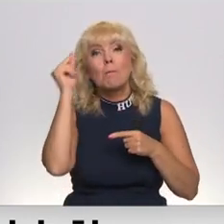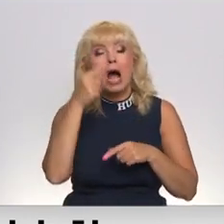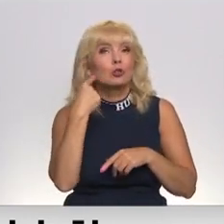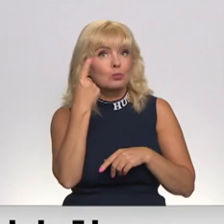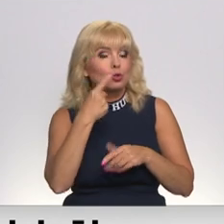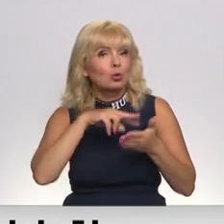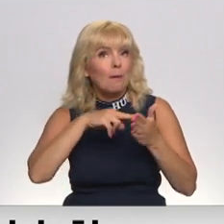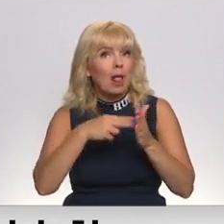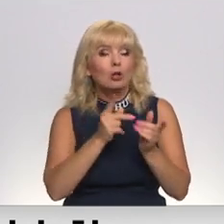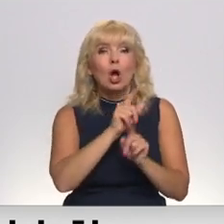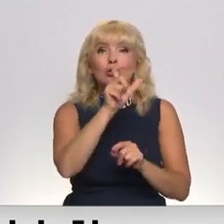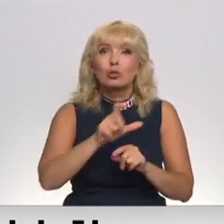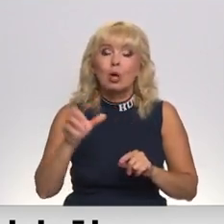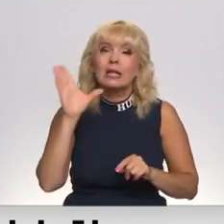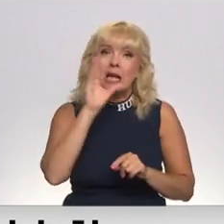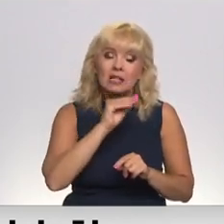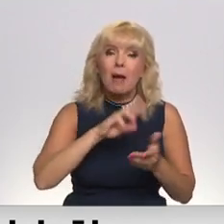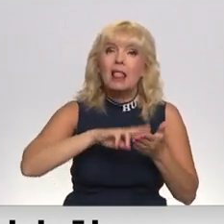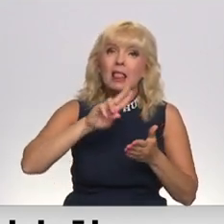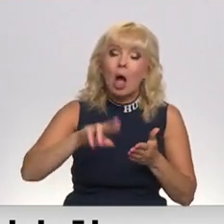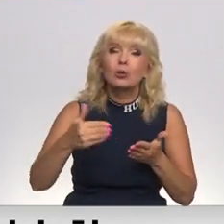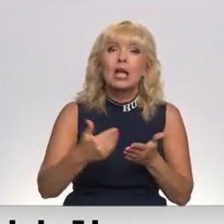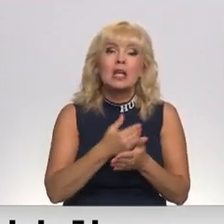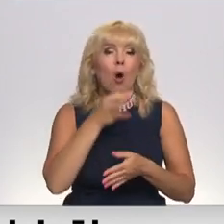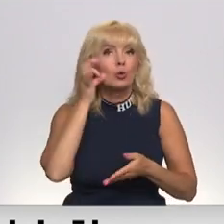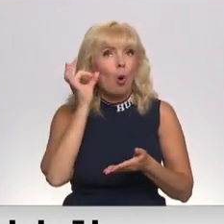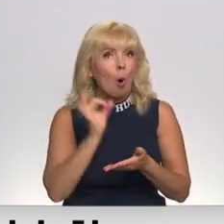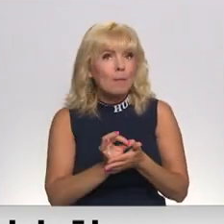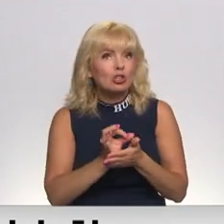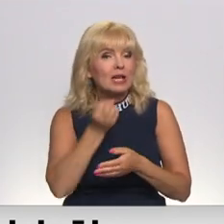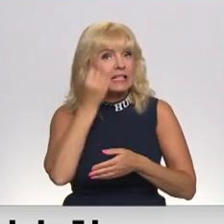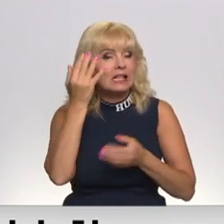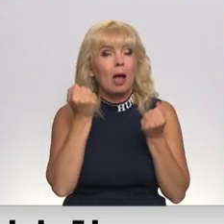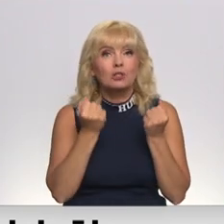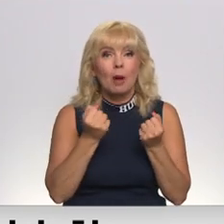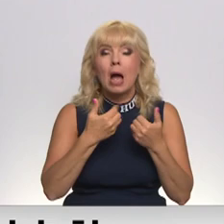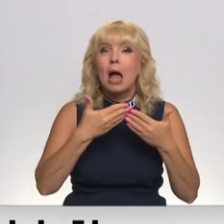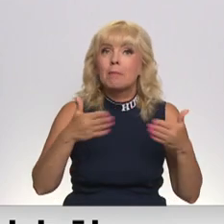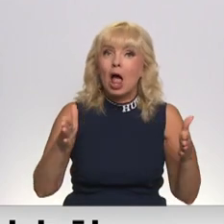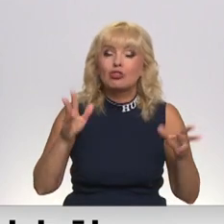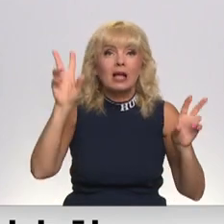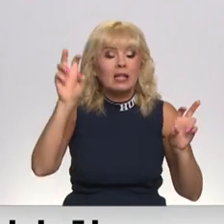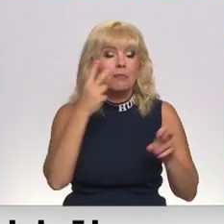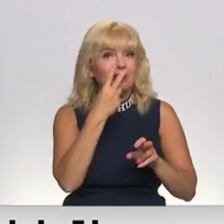stundu plānu skolotāju iespējām ļaujot arī jaunais kompetenču izglītības saturs. Plašāk par šo tematu skatieties šovakar Panorā.